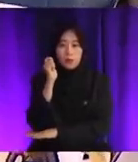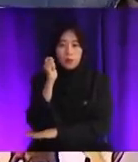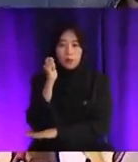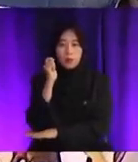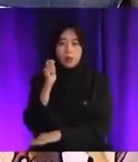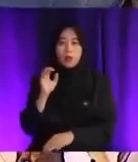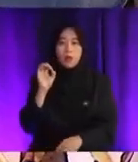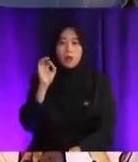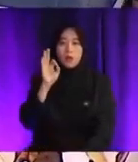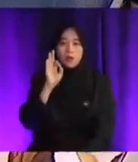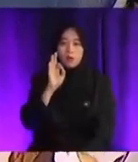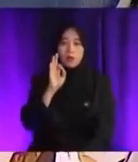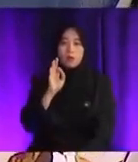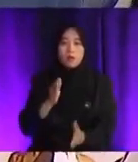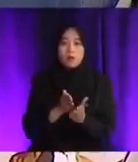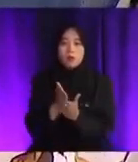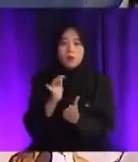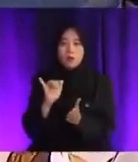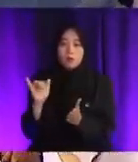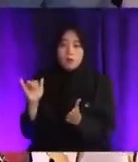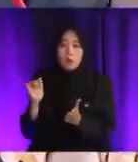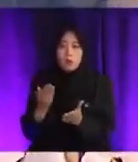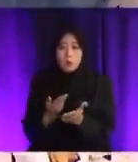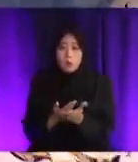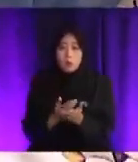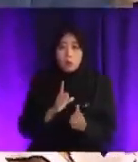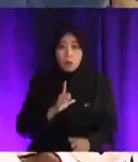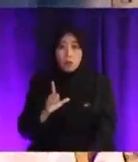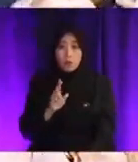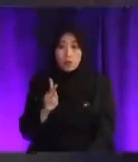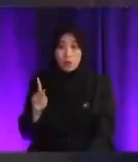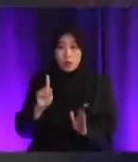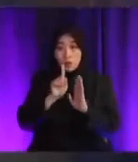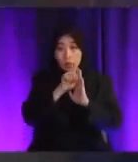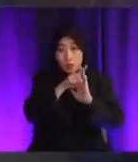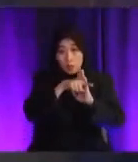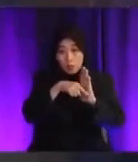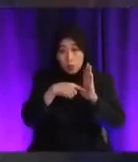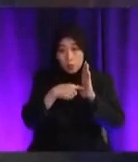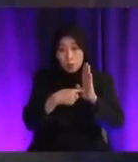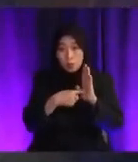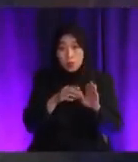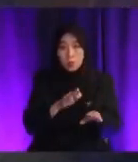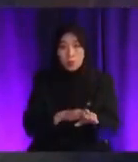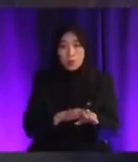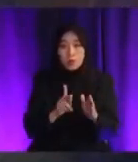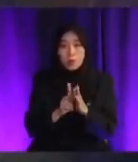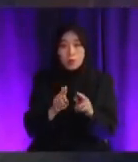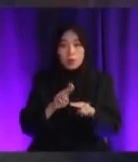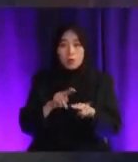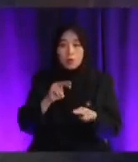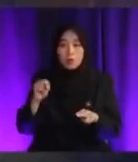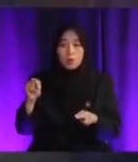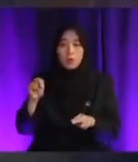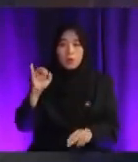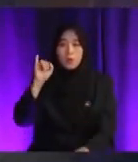tunjuk tu. Okey, seterusnya baru kita laraskan jarum penunjuk pada kedudukan